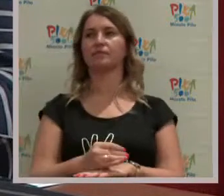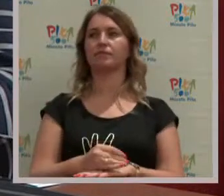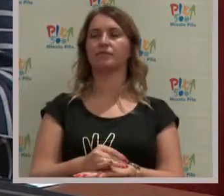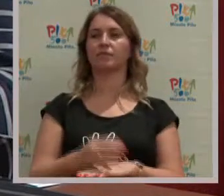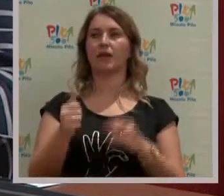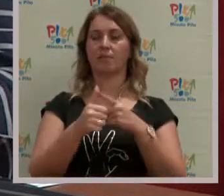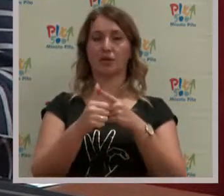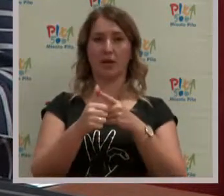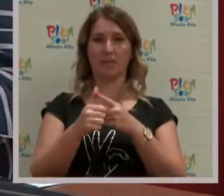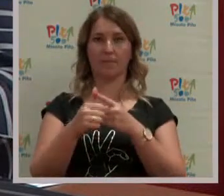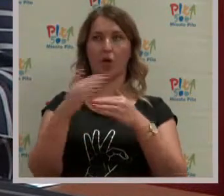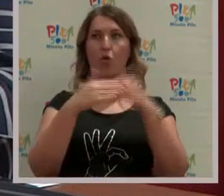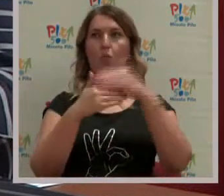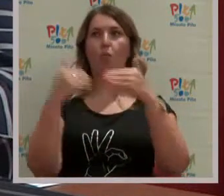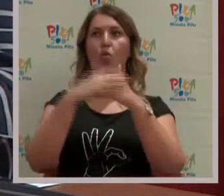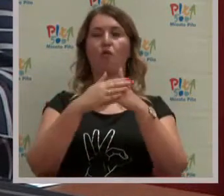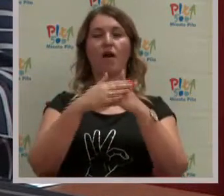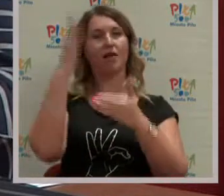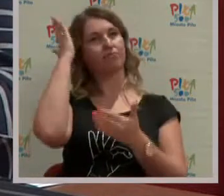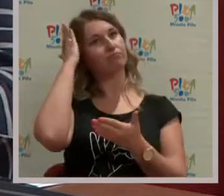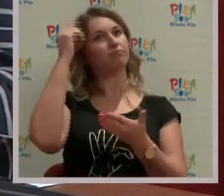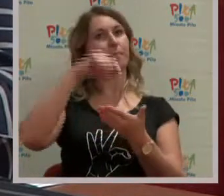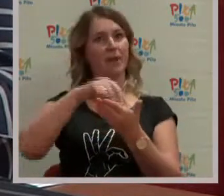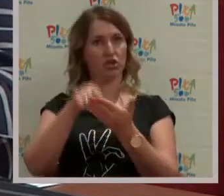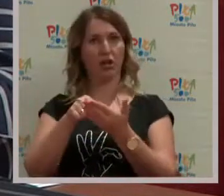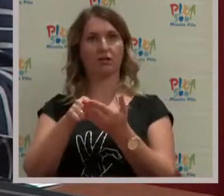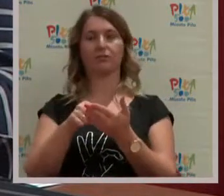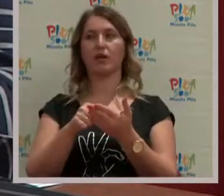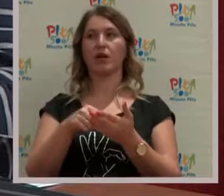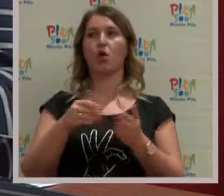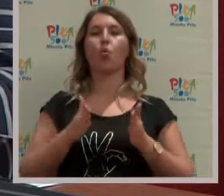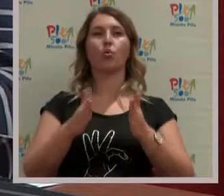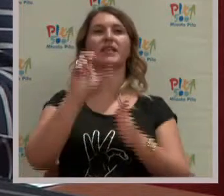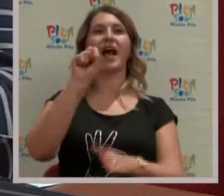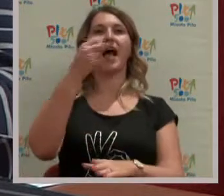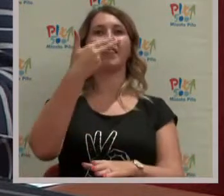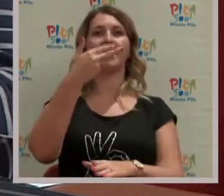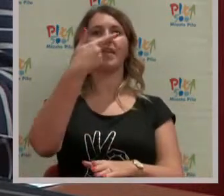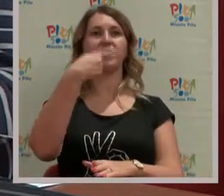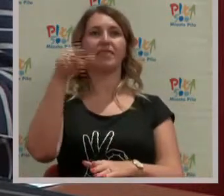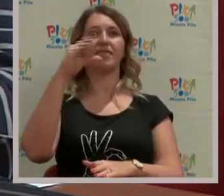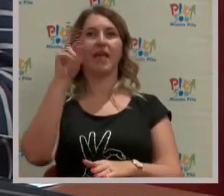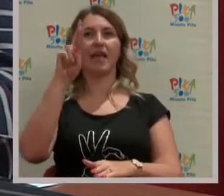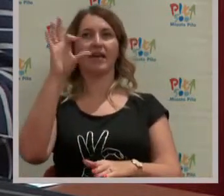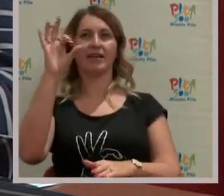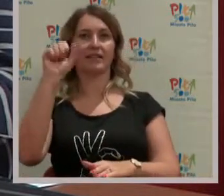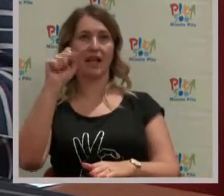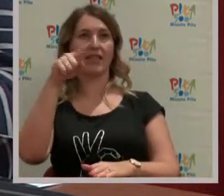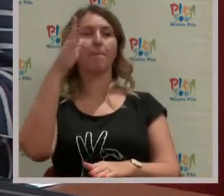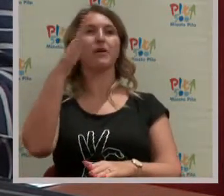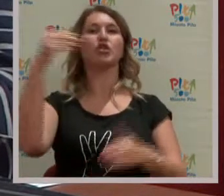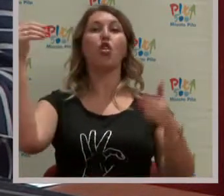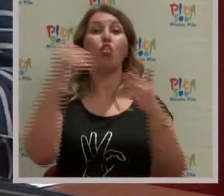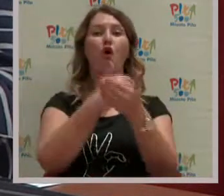zespół zabudowy mieszkaniowej numer 3 etap pierwszy przy ulicy Andersa gdzie będziemy budować 36